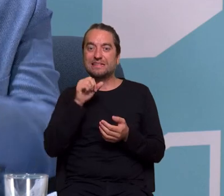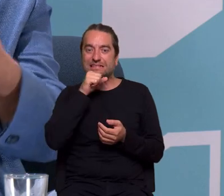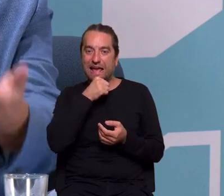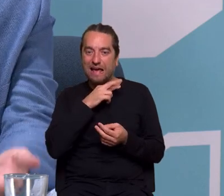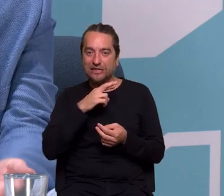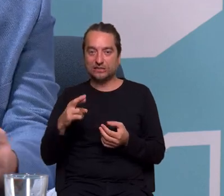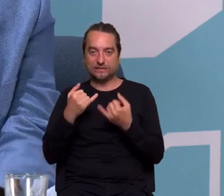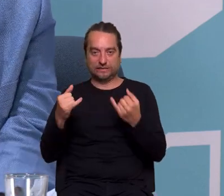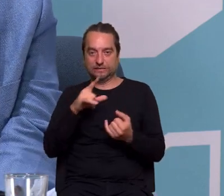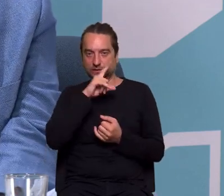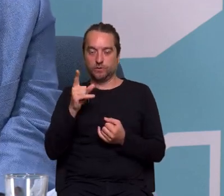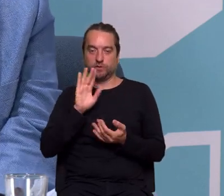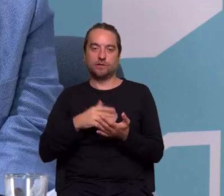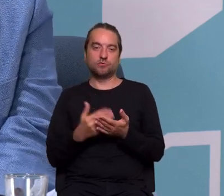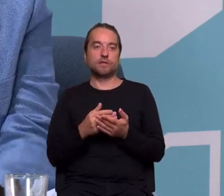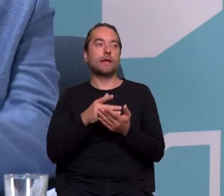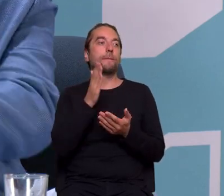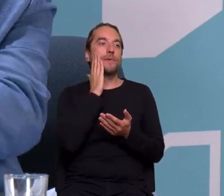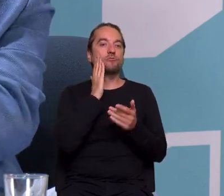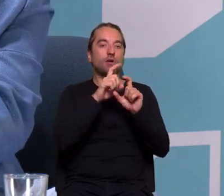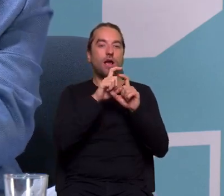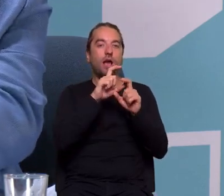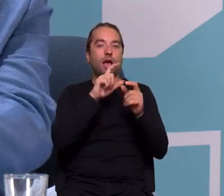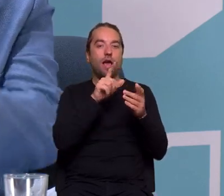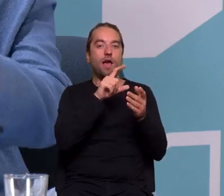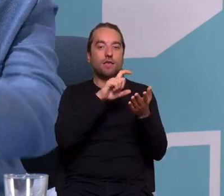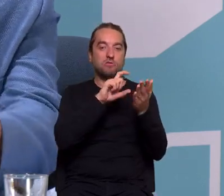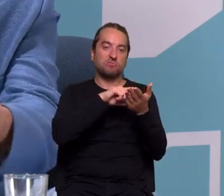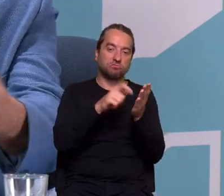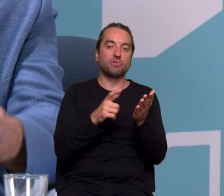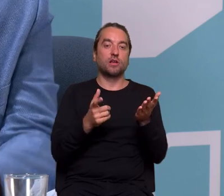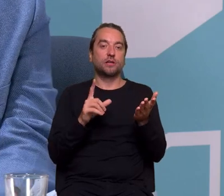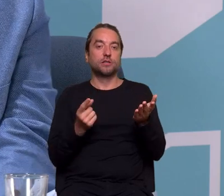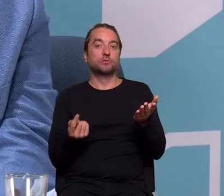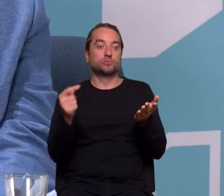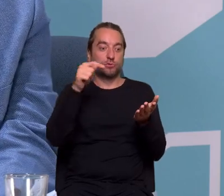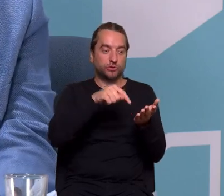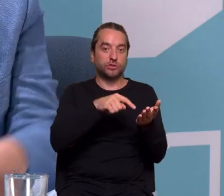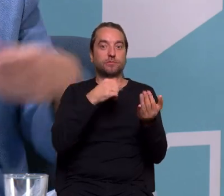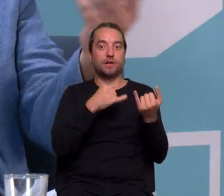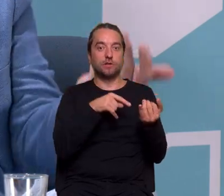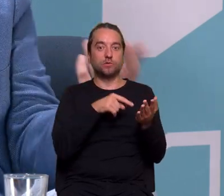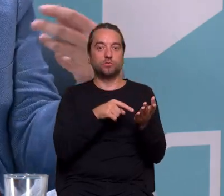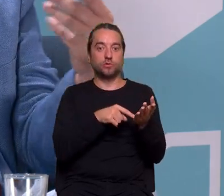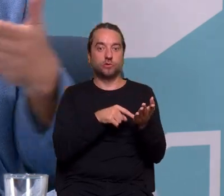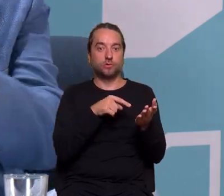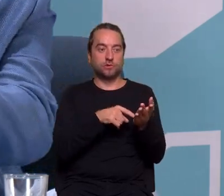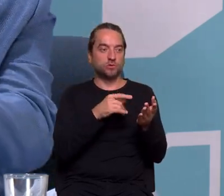domów, że znajdujemy rzeczy innych ludzi, że się wykopuje gdzieś tam kapsle z niemieckimi napisami,